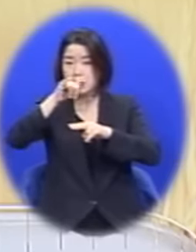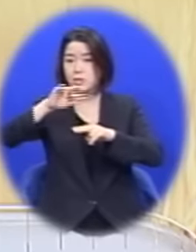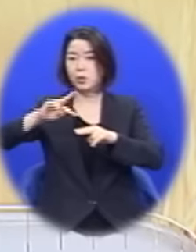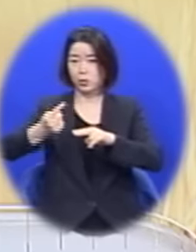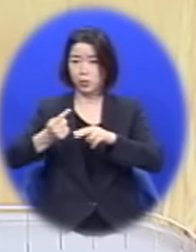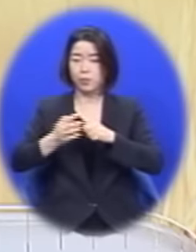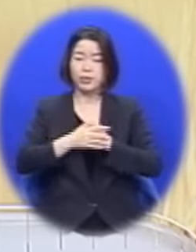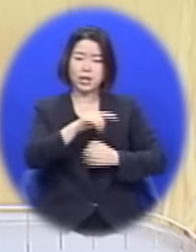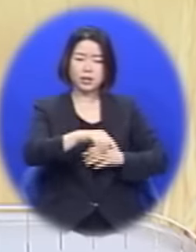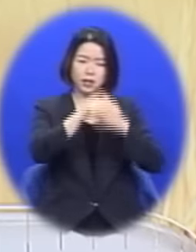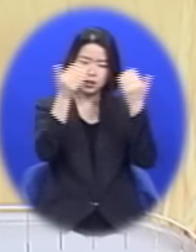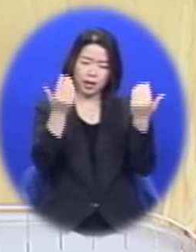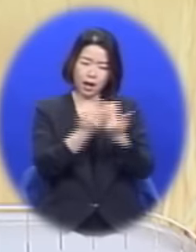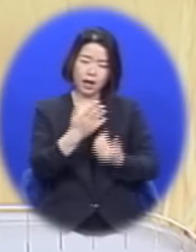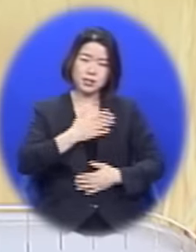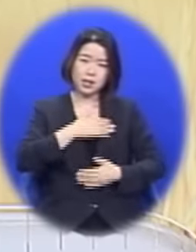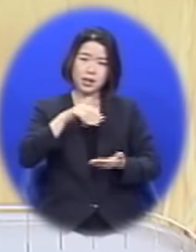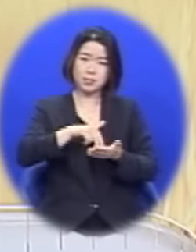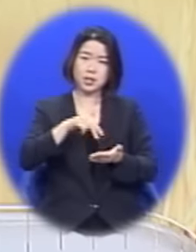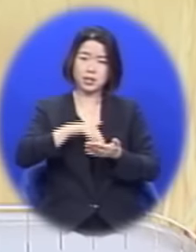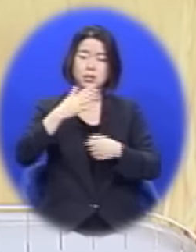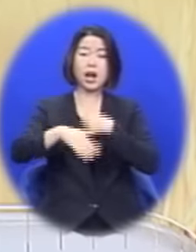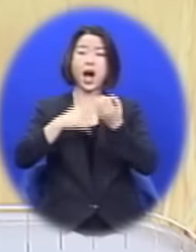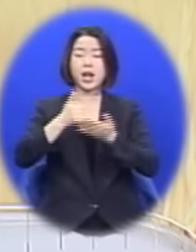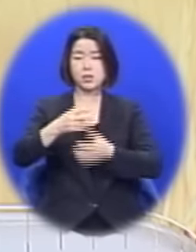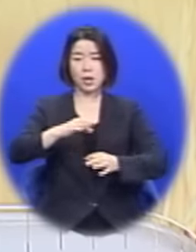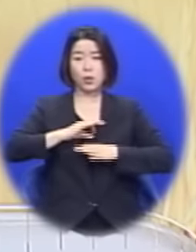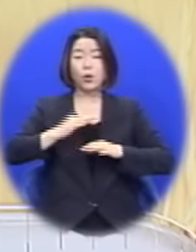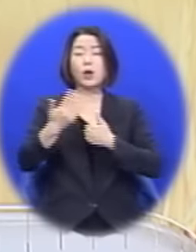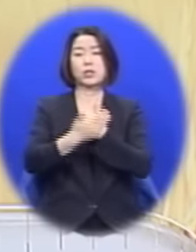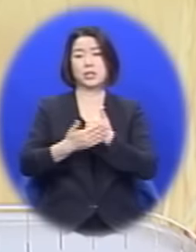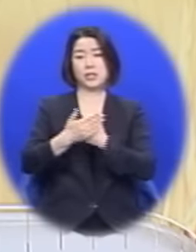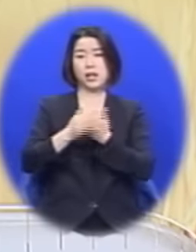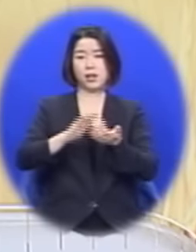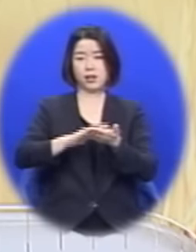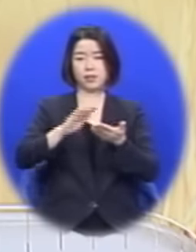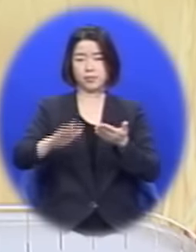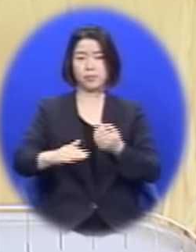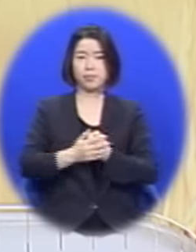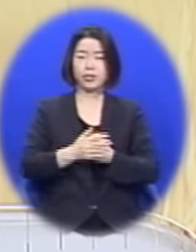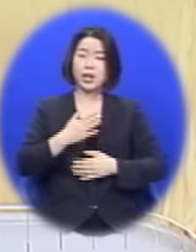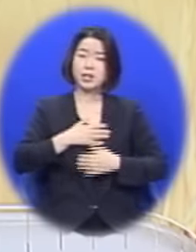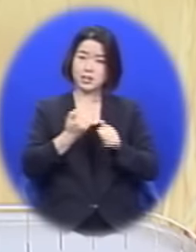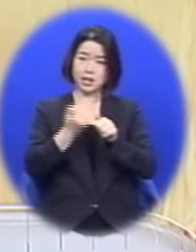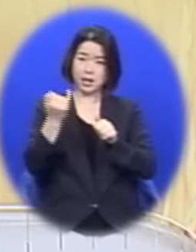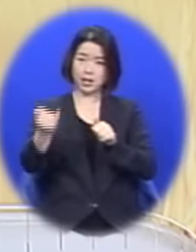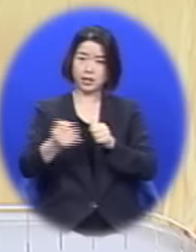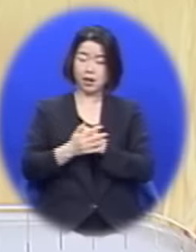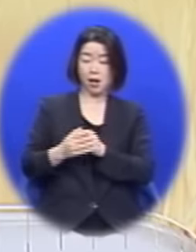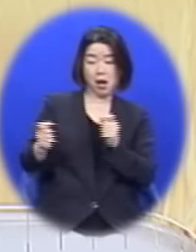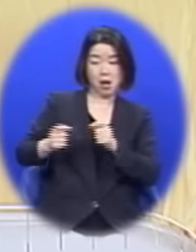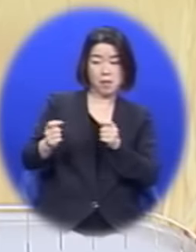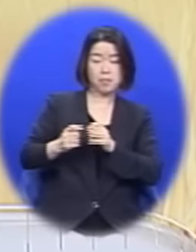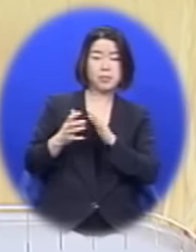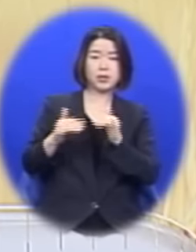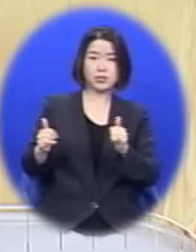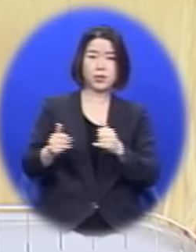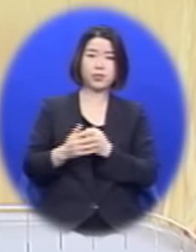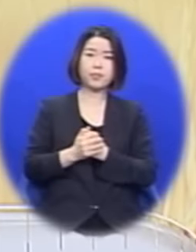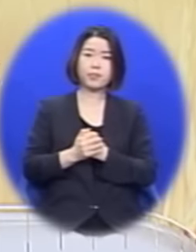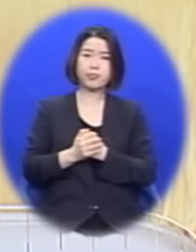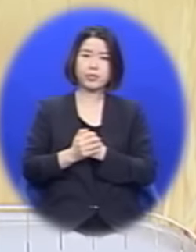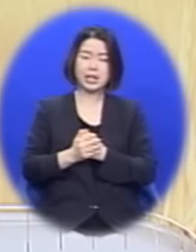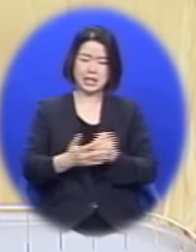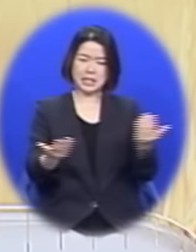해도 그게 다 저에게는 정말 하나님의 놀라운 은혜였습니다. 제 아내가 옆에서